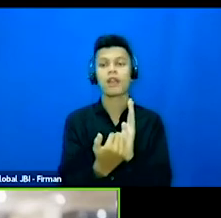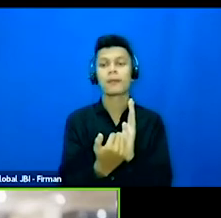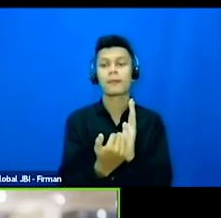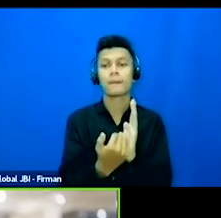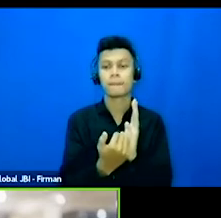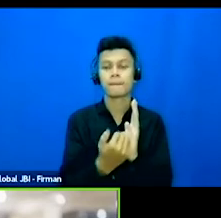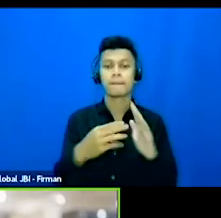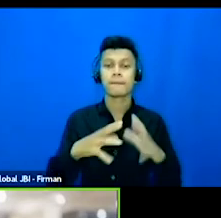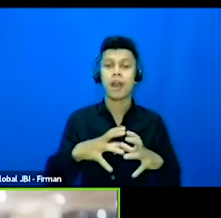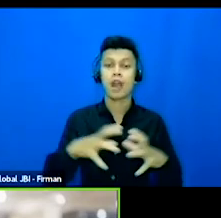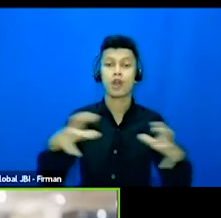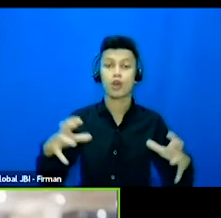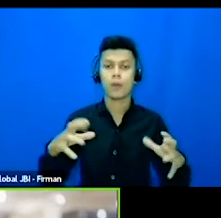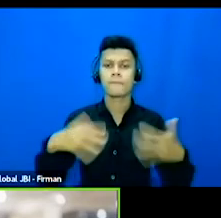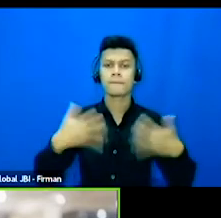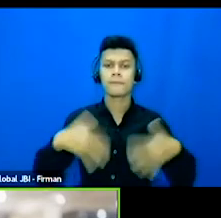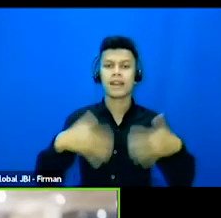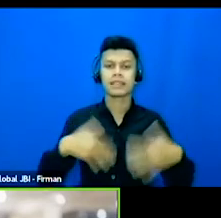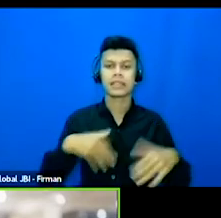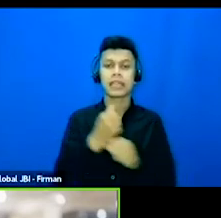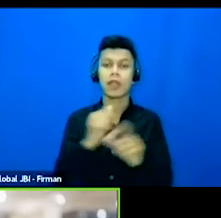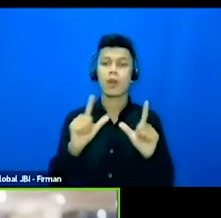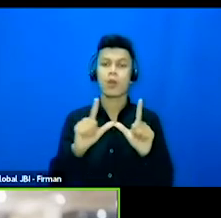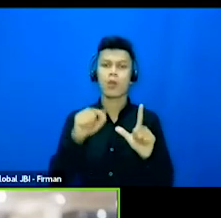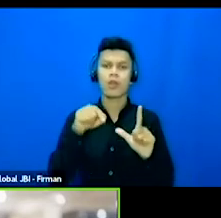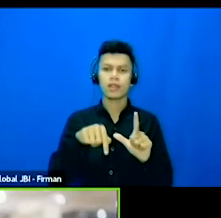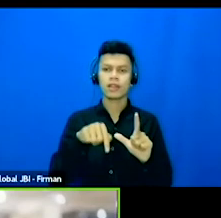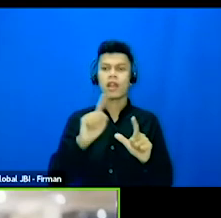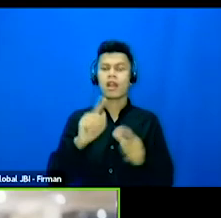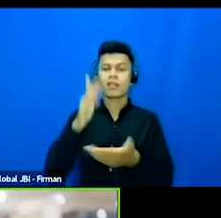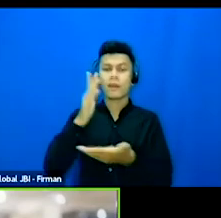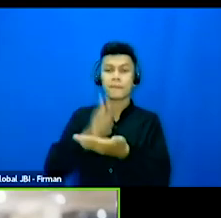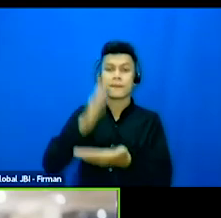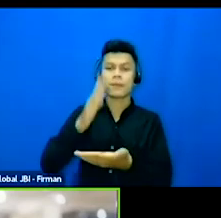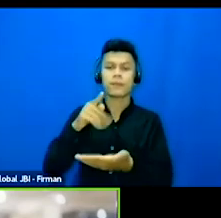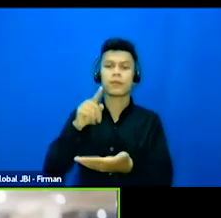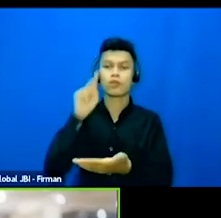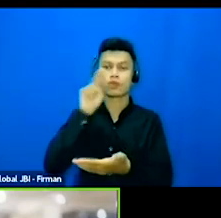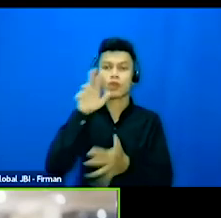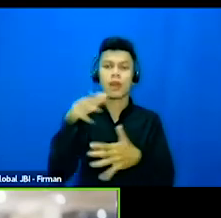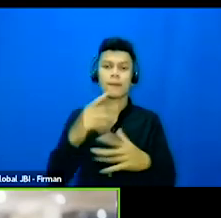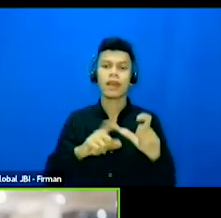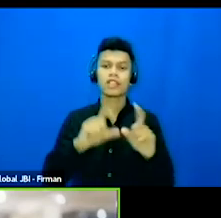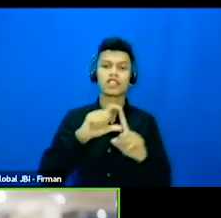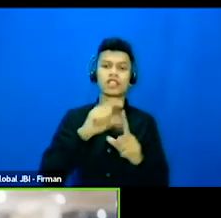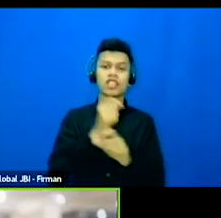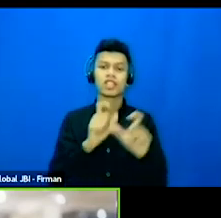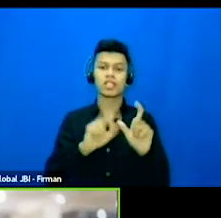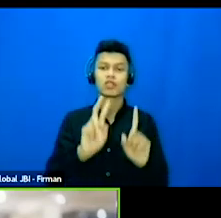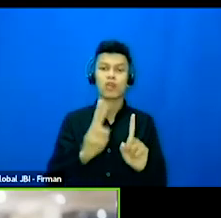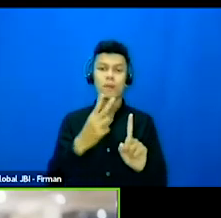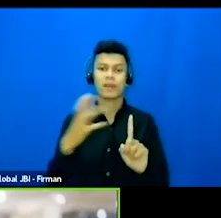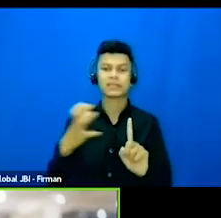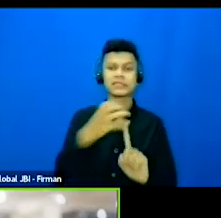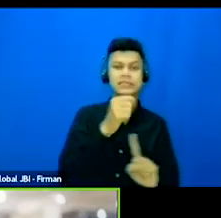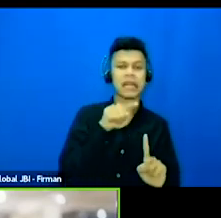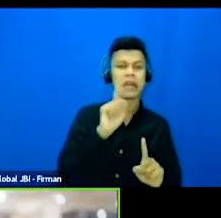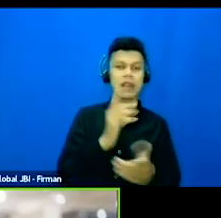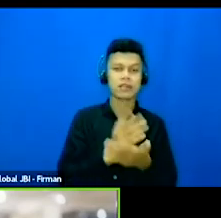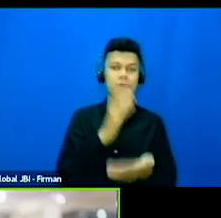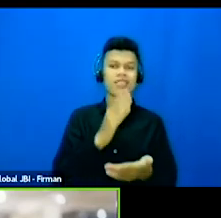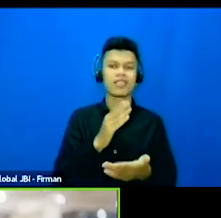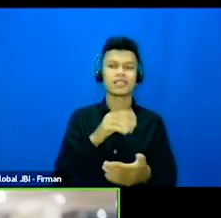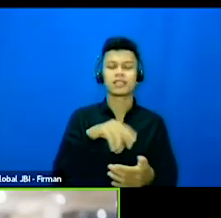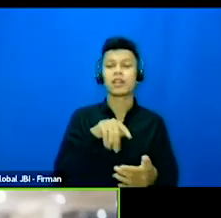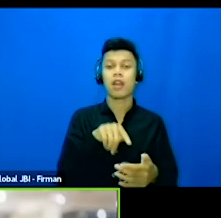makro praktik dulu asing ini akan memperlebar Jeff dalam pencapaian target sdgs yang ke-12 yaitu menjamin pola